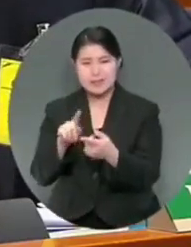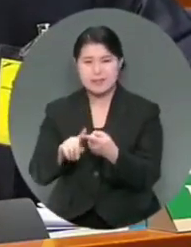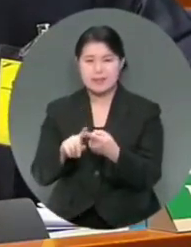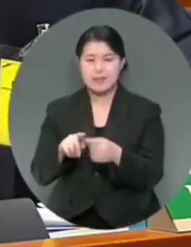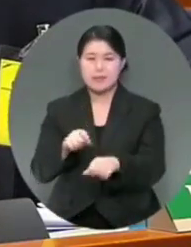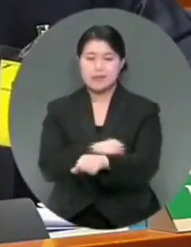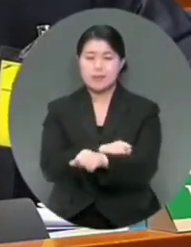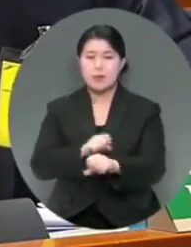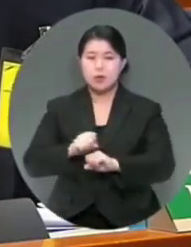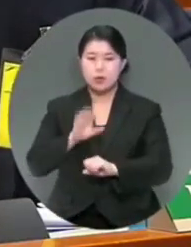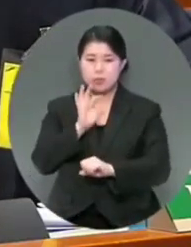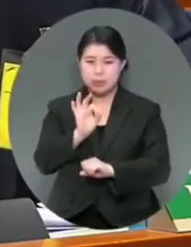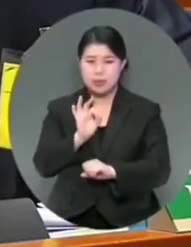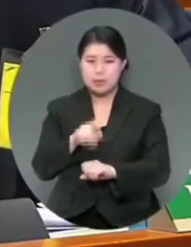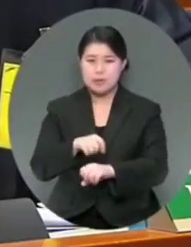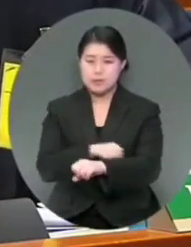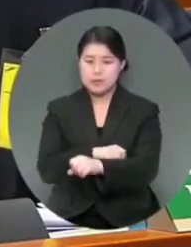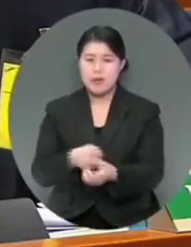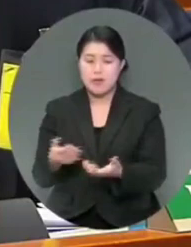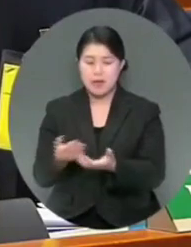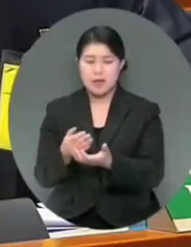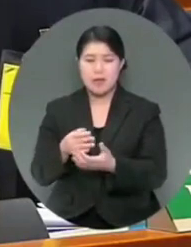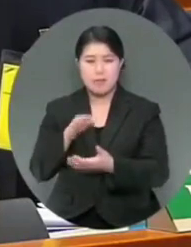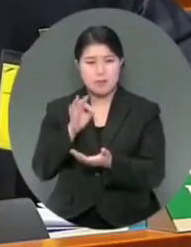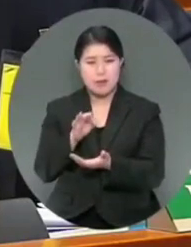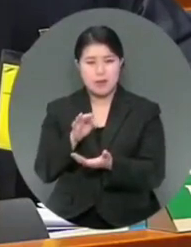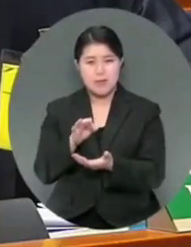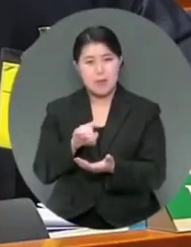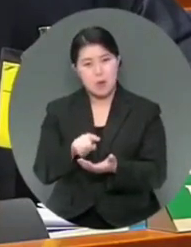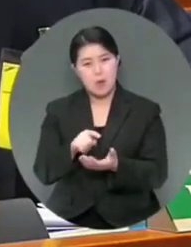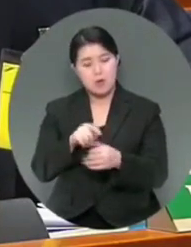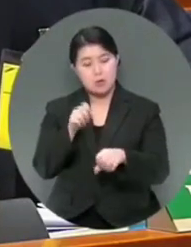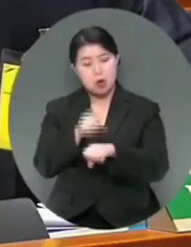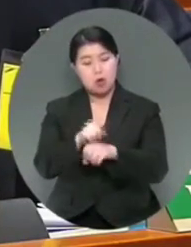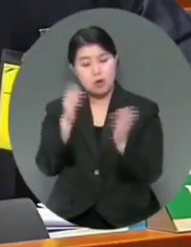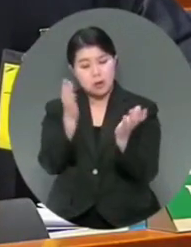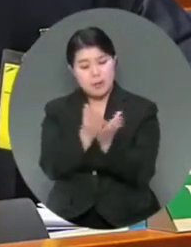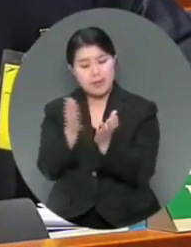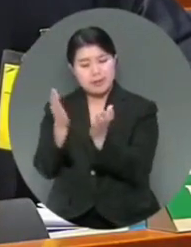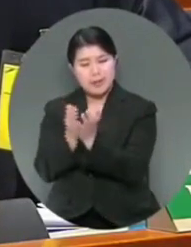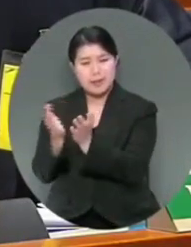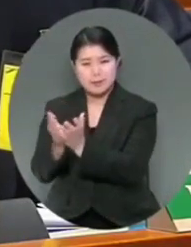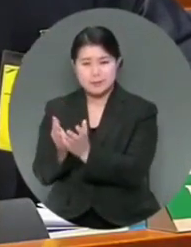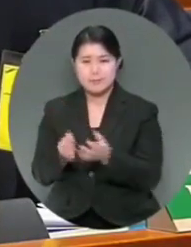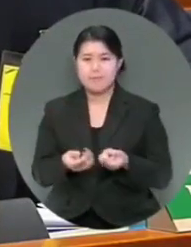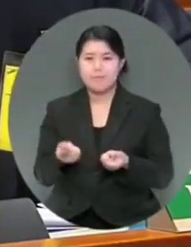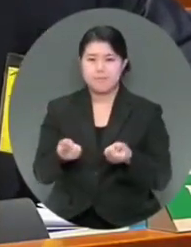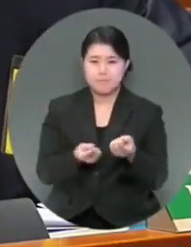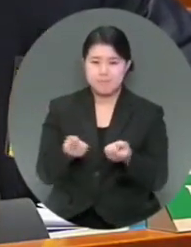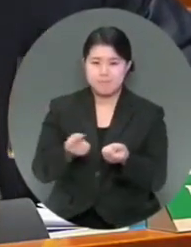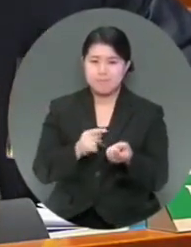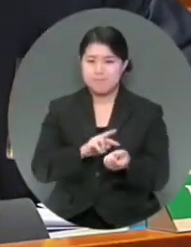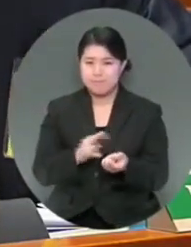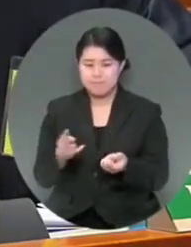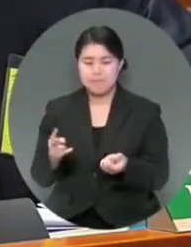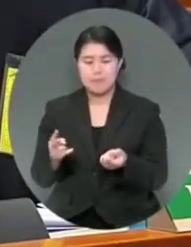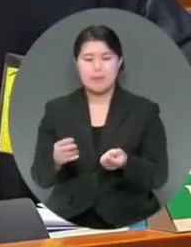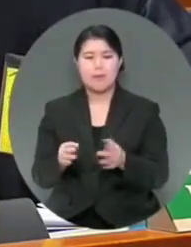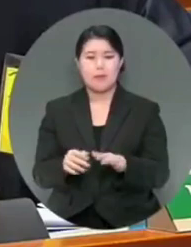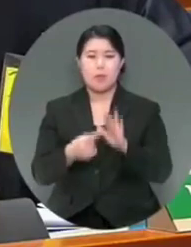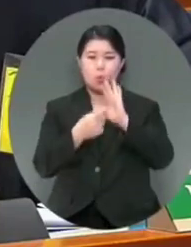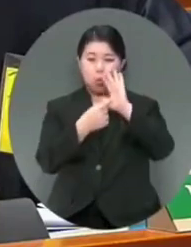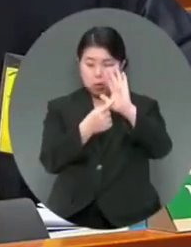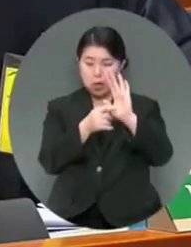그 특수활동비라든지 특정 업무 경비 그 비목 성격에 맞게 저희가 최대한 저 공개할 부분은